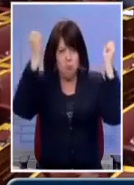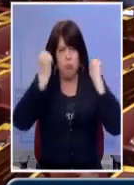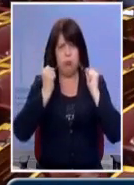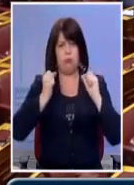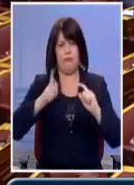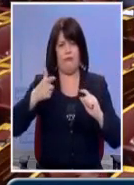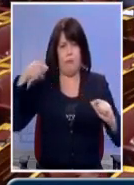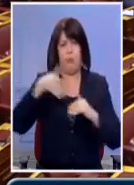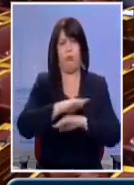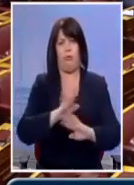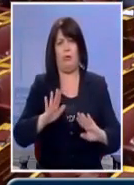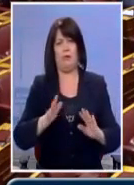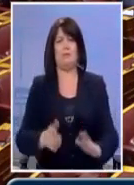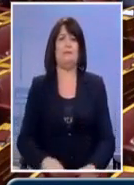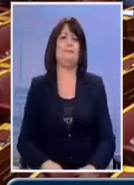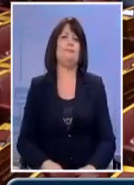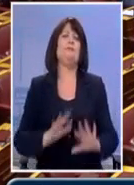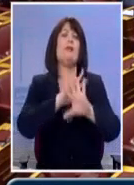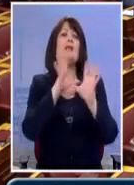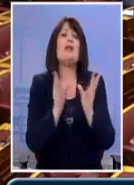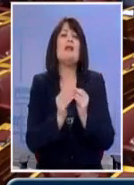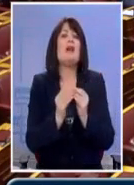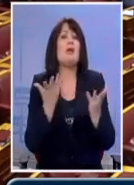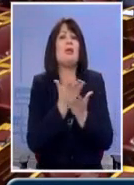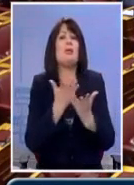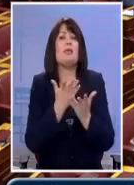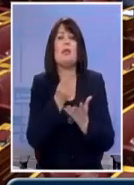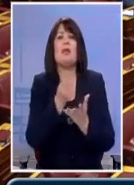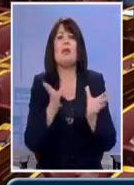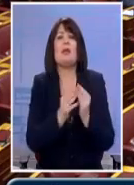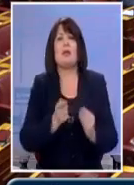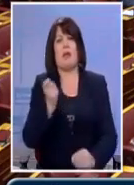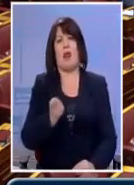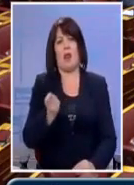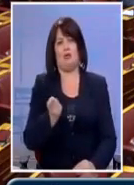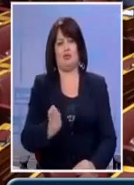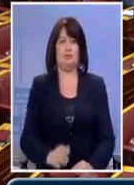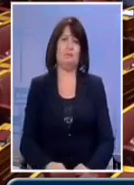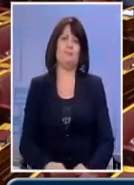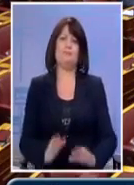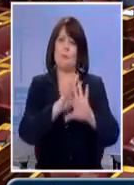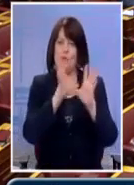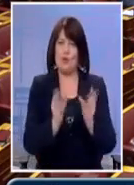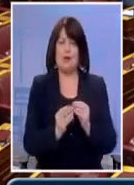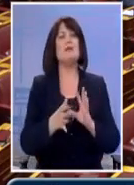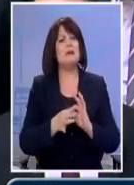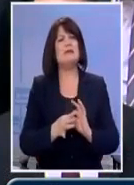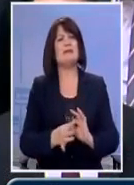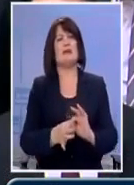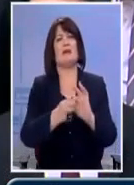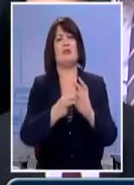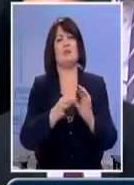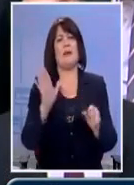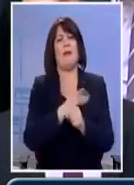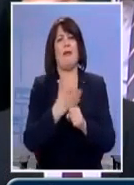Γενικά και αόριστα λοιπόν τα προβλήματα του χρέους. Και μέσα σε όλα αυτά να συνεχίζεται η